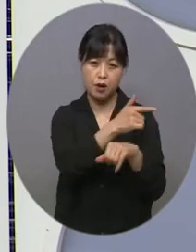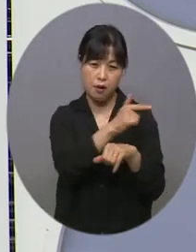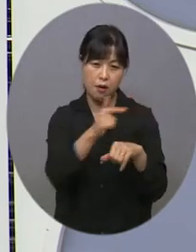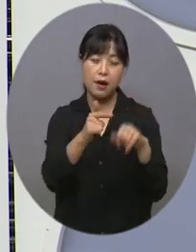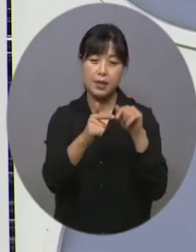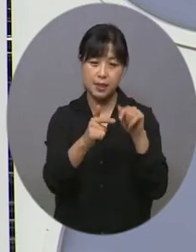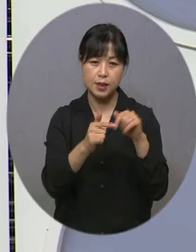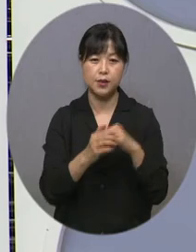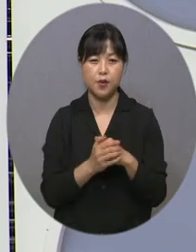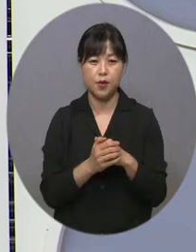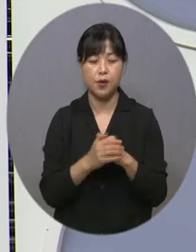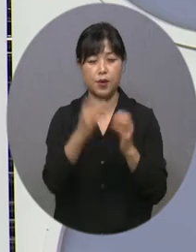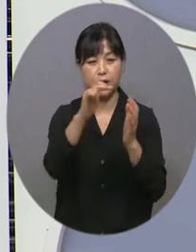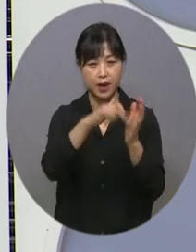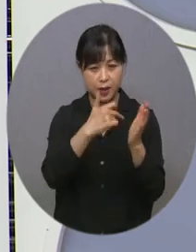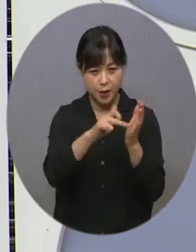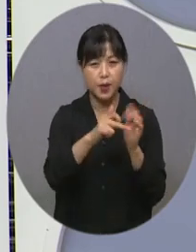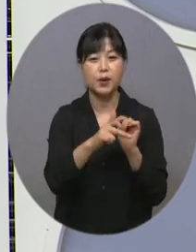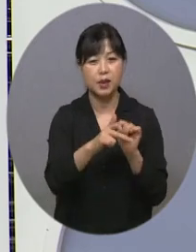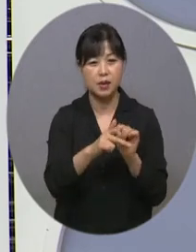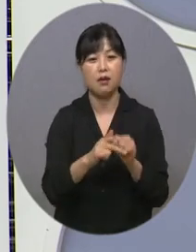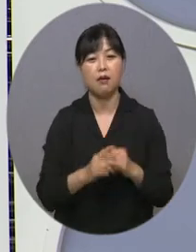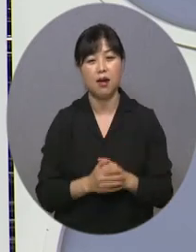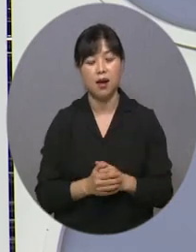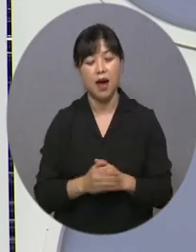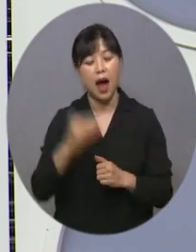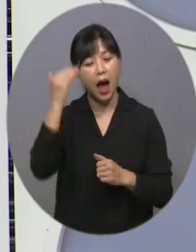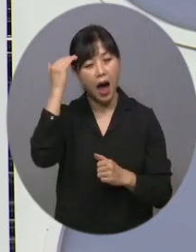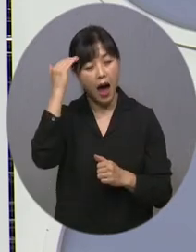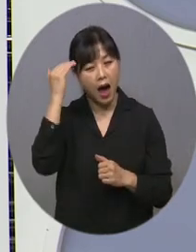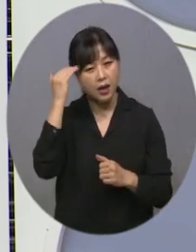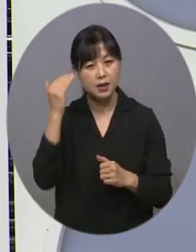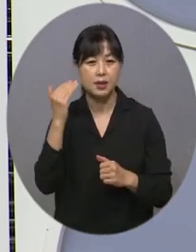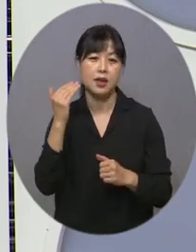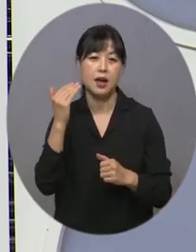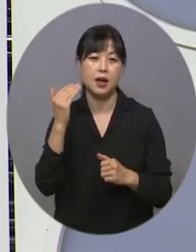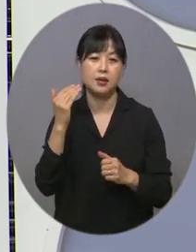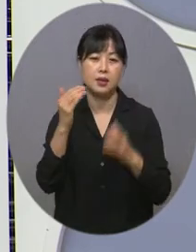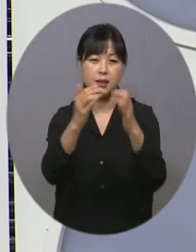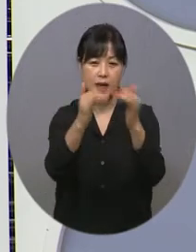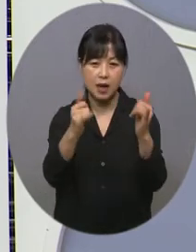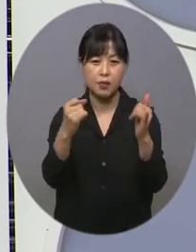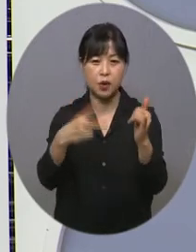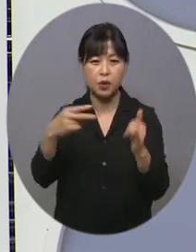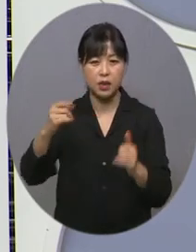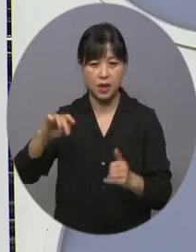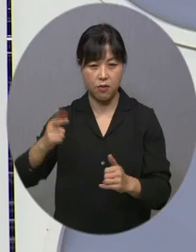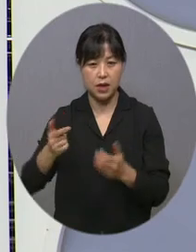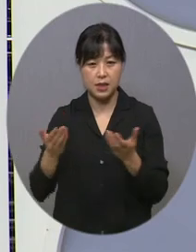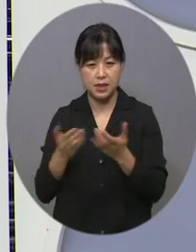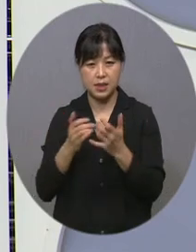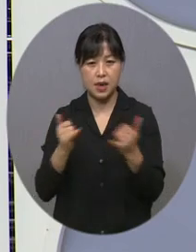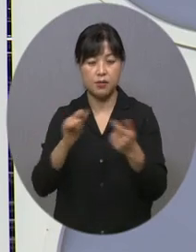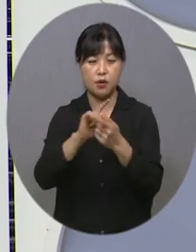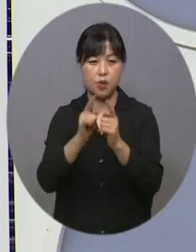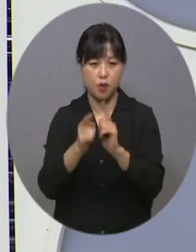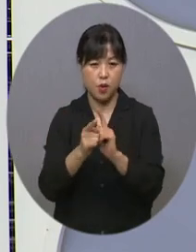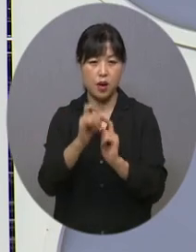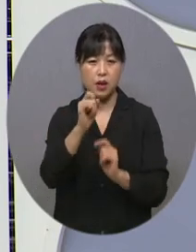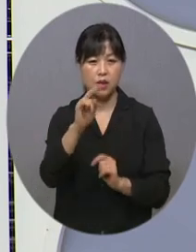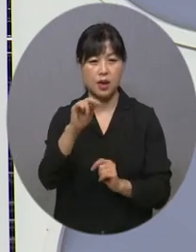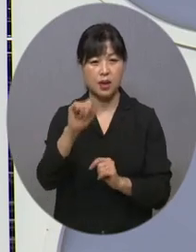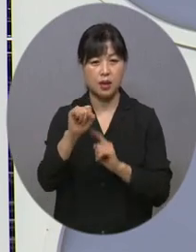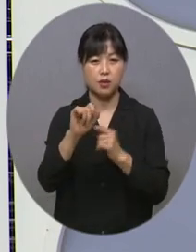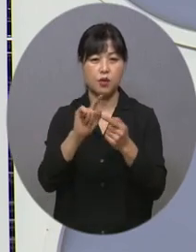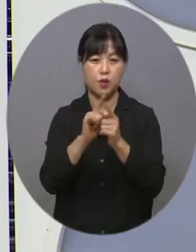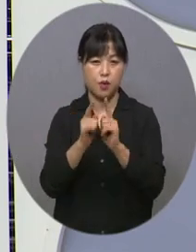또 카톡이라든지 뭐 이런 것까지 해서 한인회나 뭐 대사관 직원들이랑 해서 같이 이렇게 그 SNS를 통해서